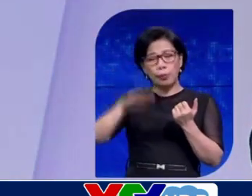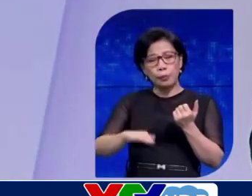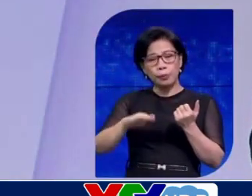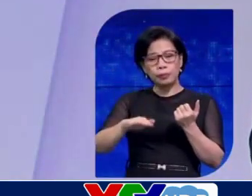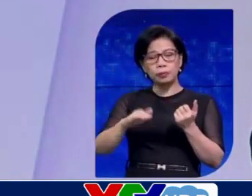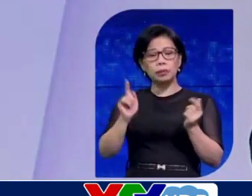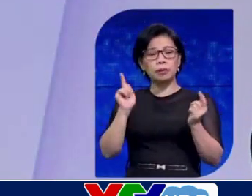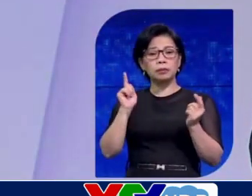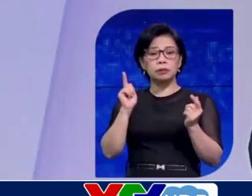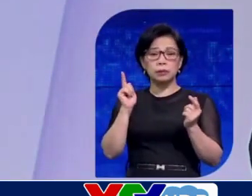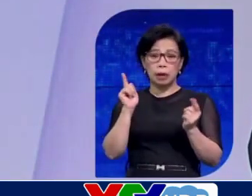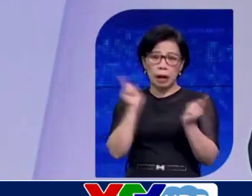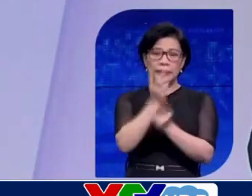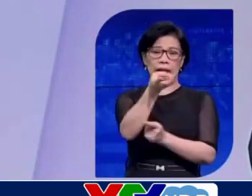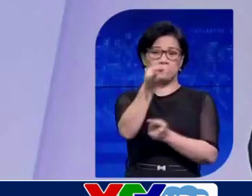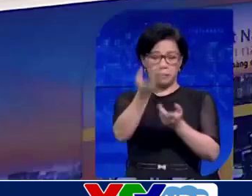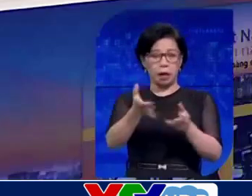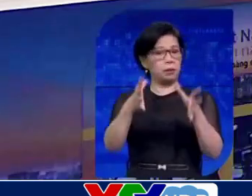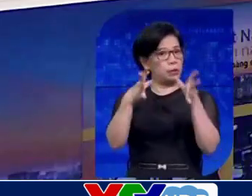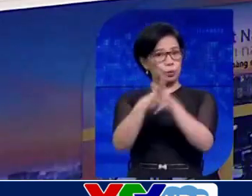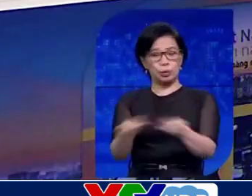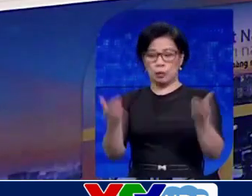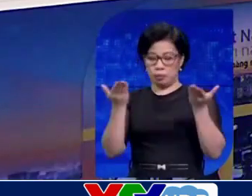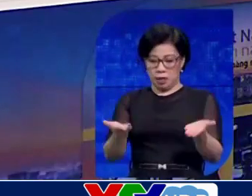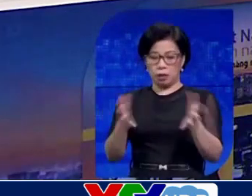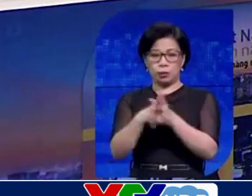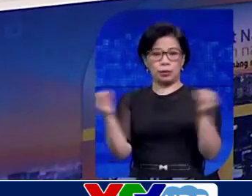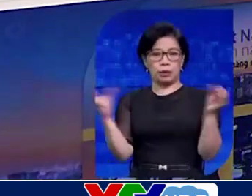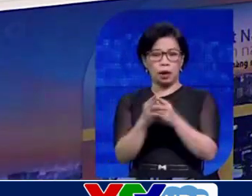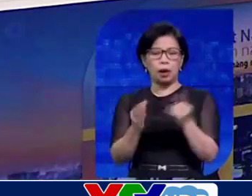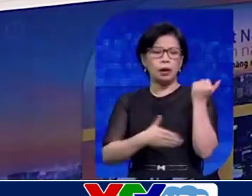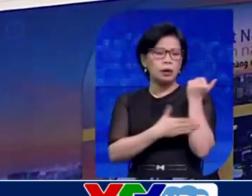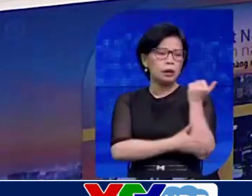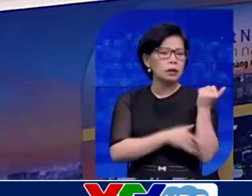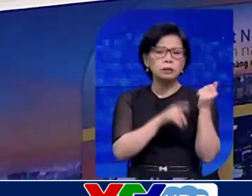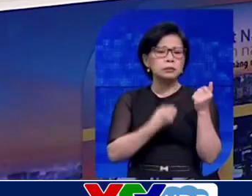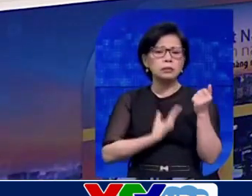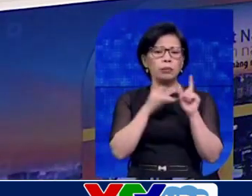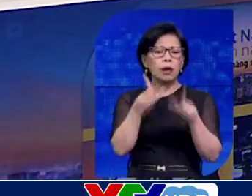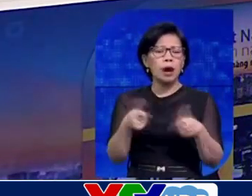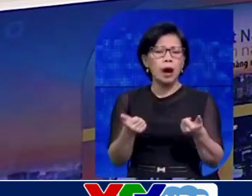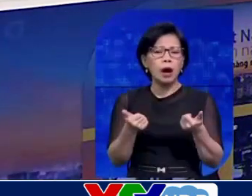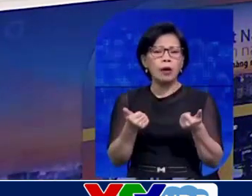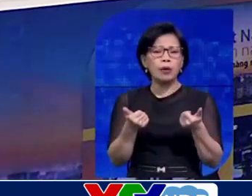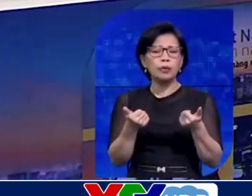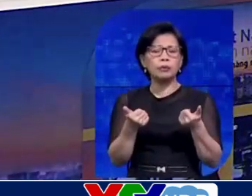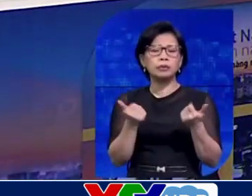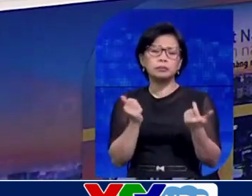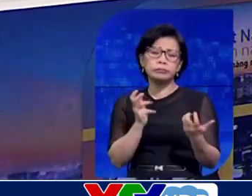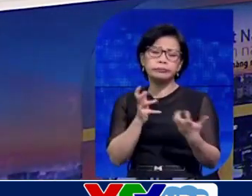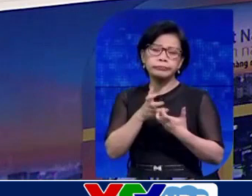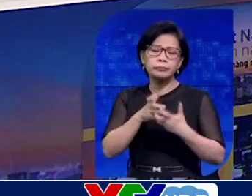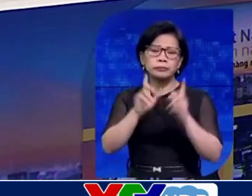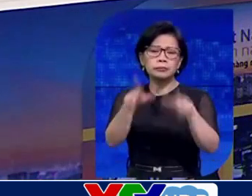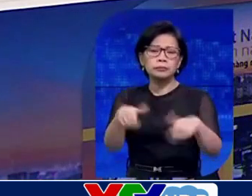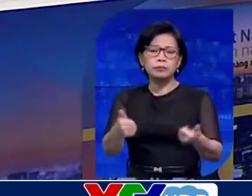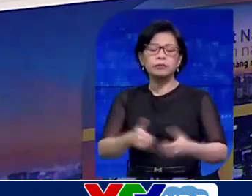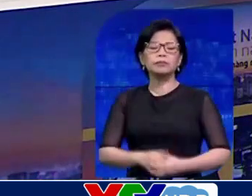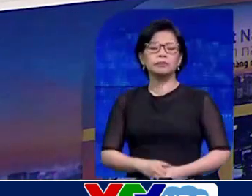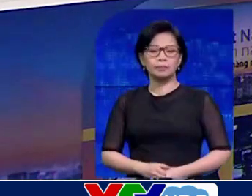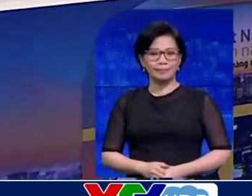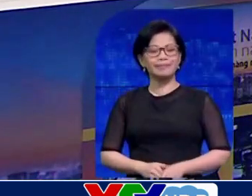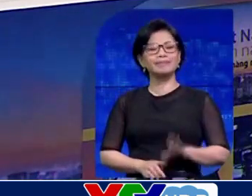người dân khu vực đồng bằng sông Cửu Long cần phải thích ứng với tình trạng này như thế nào, chị Liên? Vâng, thưa anh Dương, đối với đồng bằng sông Cửu